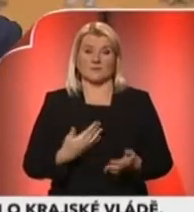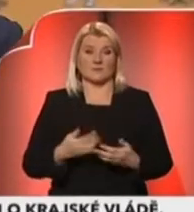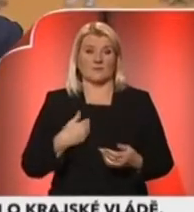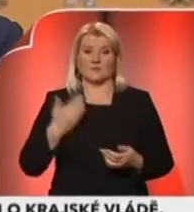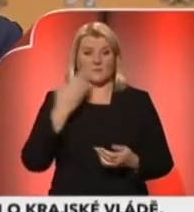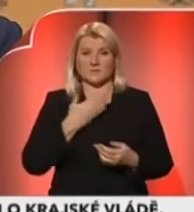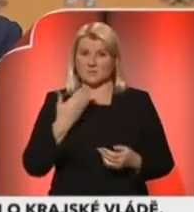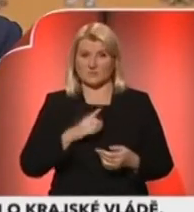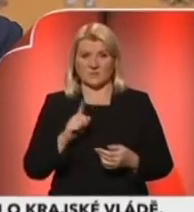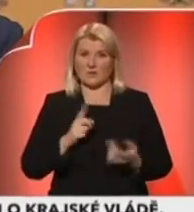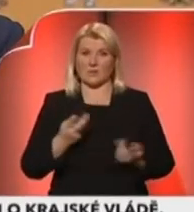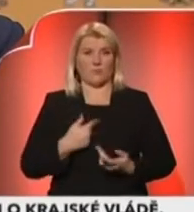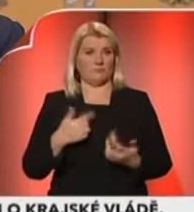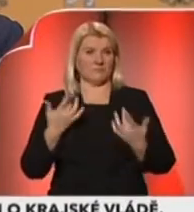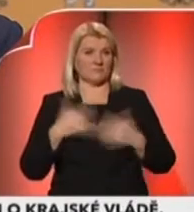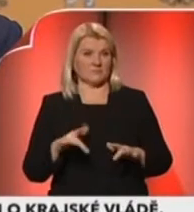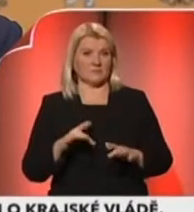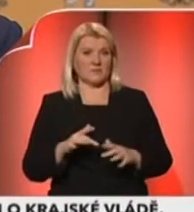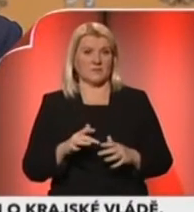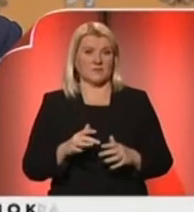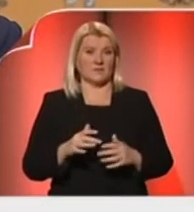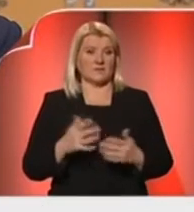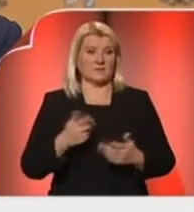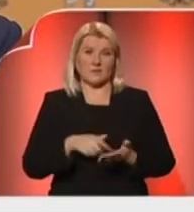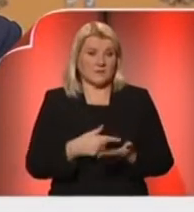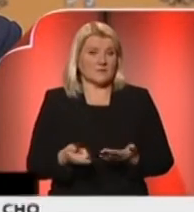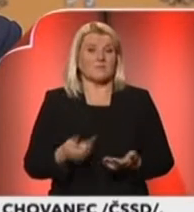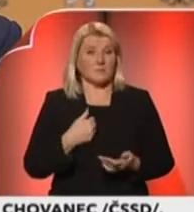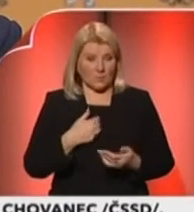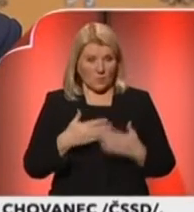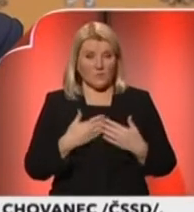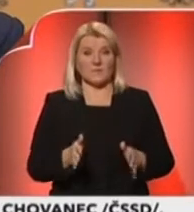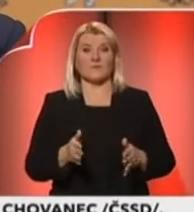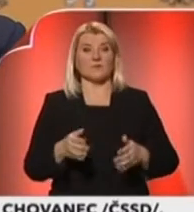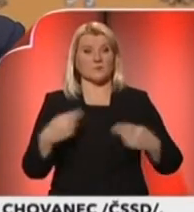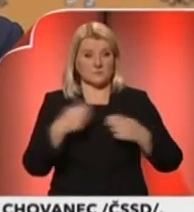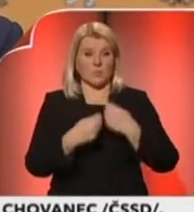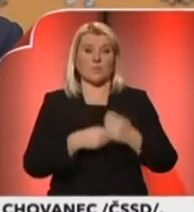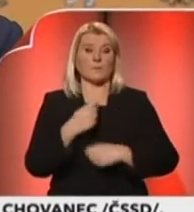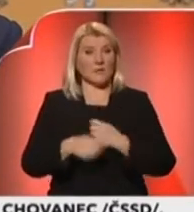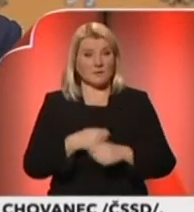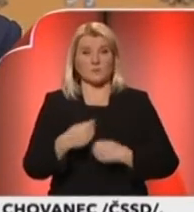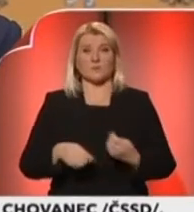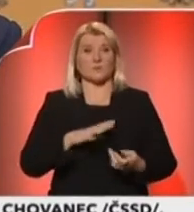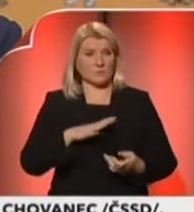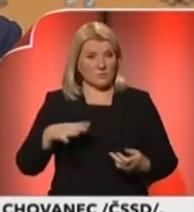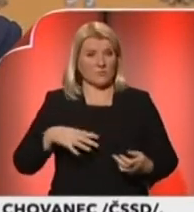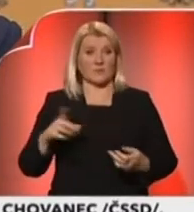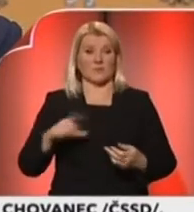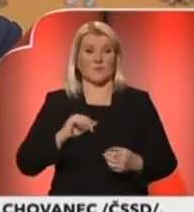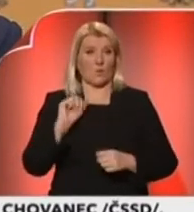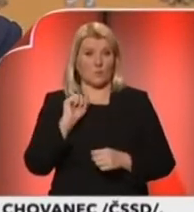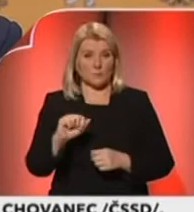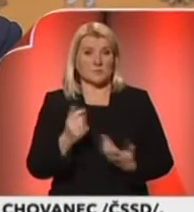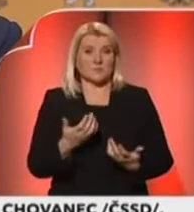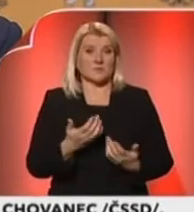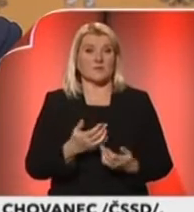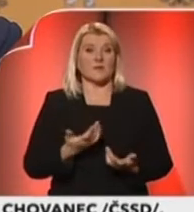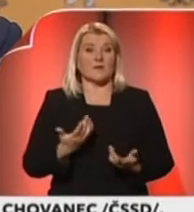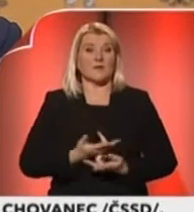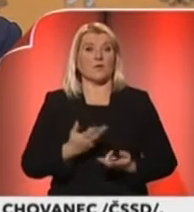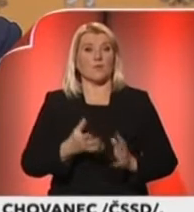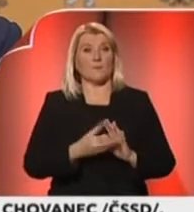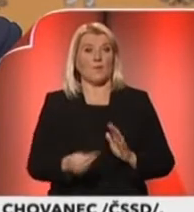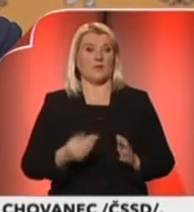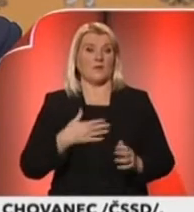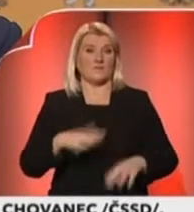si myslím, že v žádném případě to alibismus není. My zcela otevřeně spolupracujeme s komunisty potuť, co nám to říká